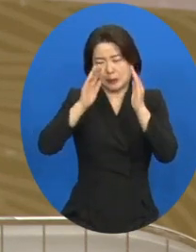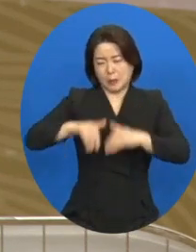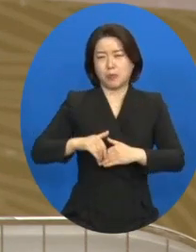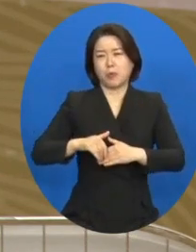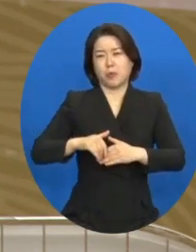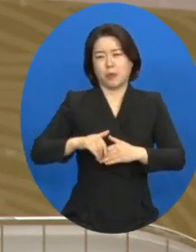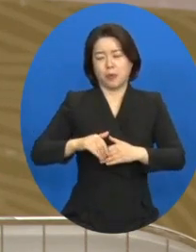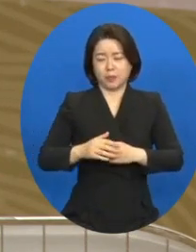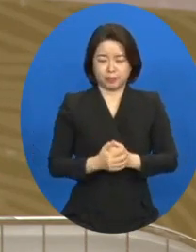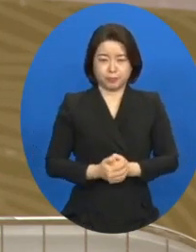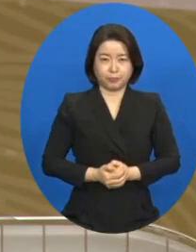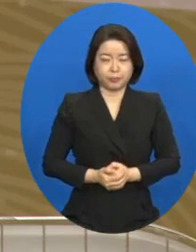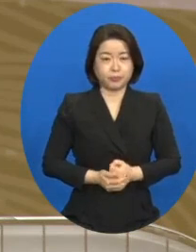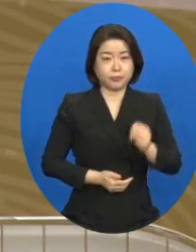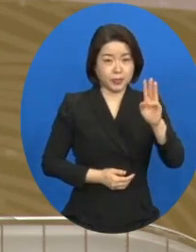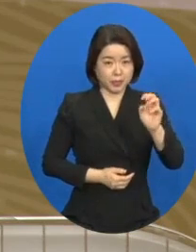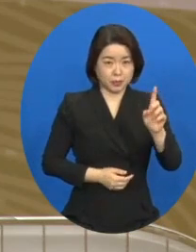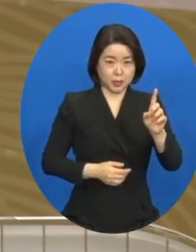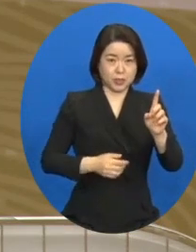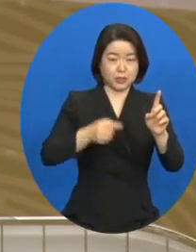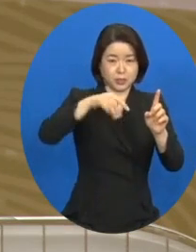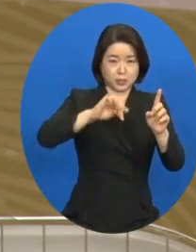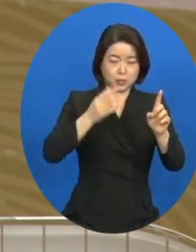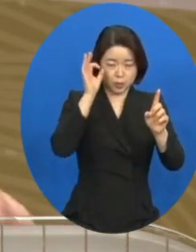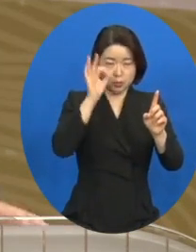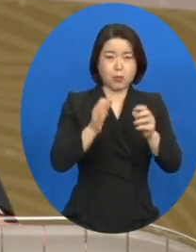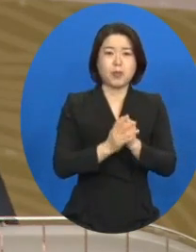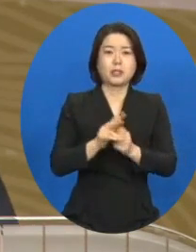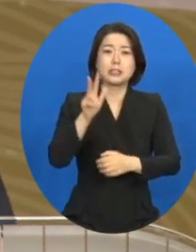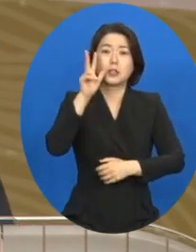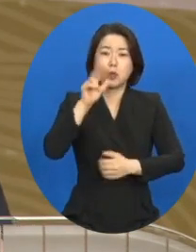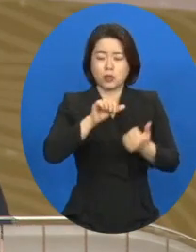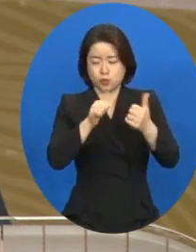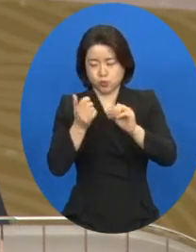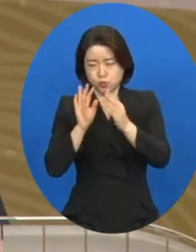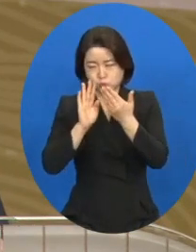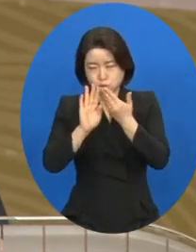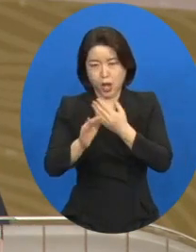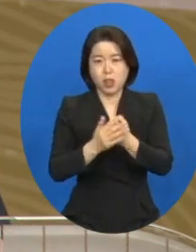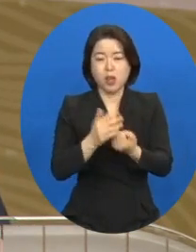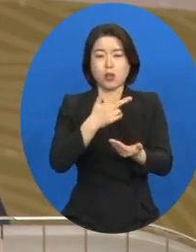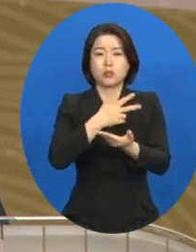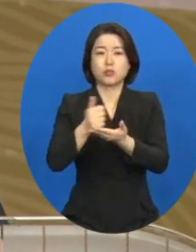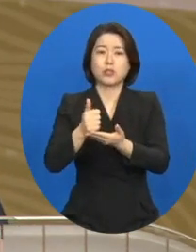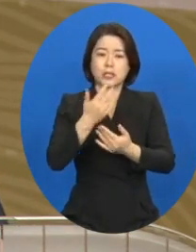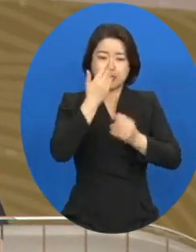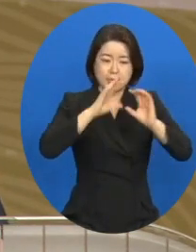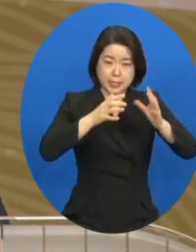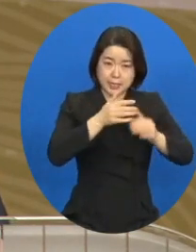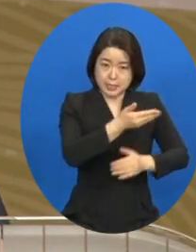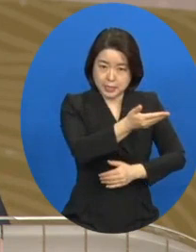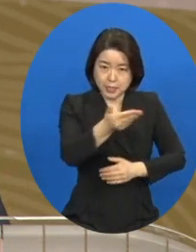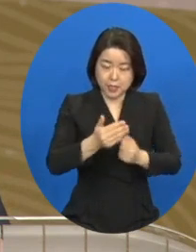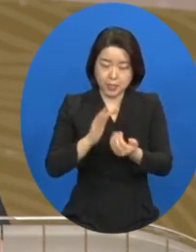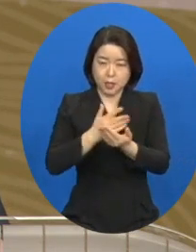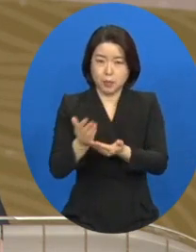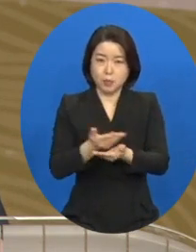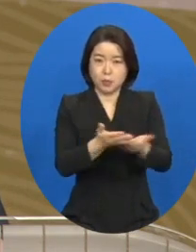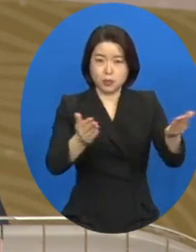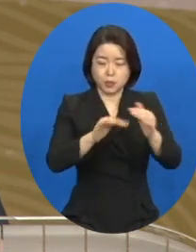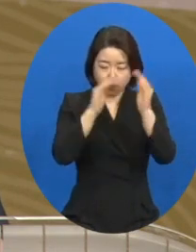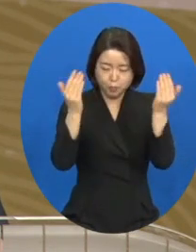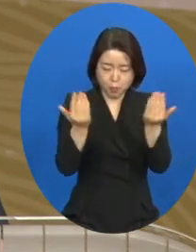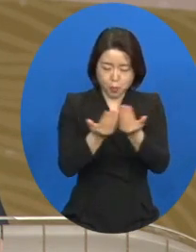31절에 보면 이렇게 말씀합니다. 여호수아가 죽은 뒤에도 주님께서 이스라엘에게 베푸신 모든 일을